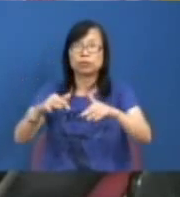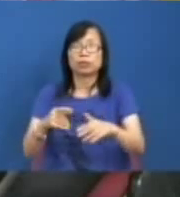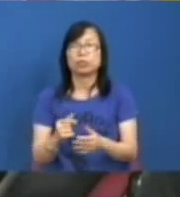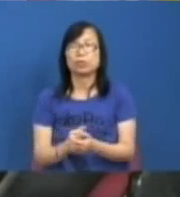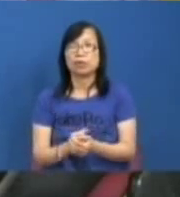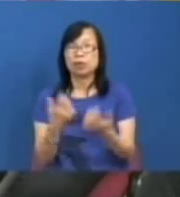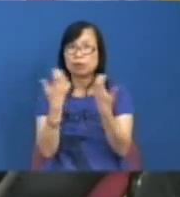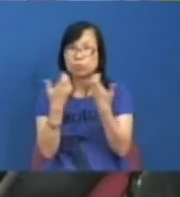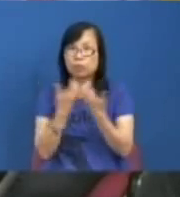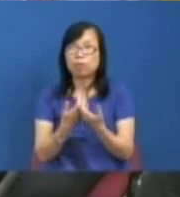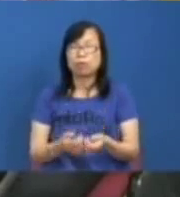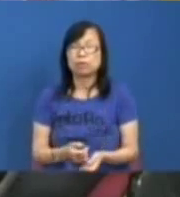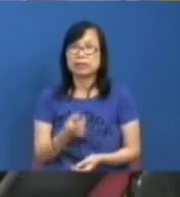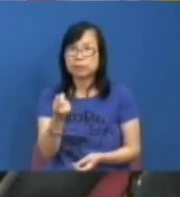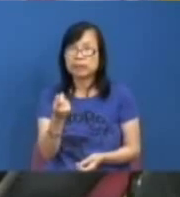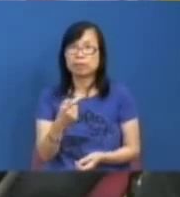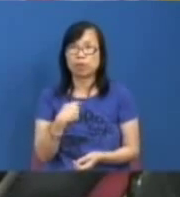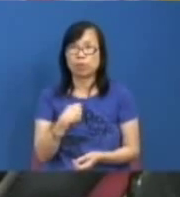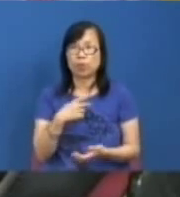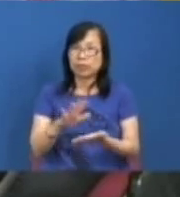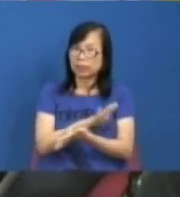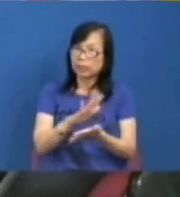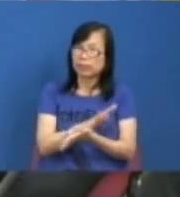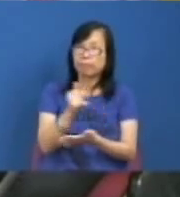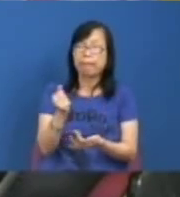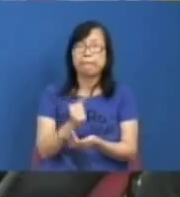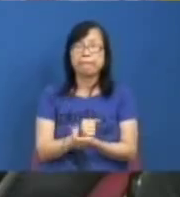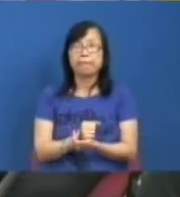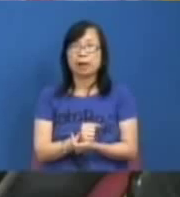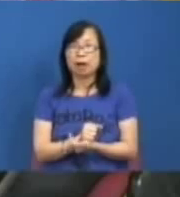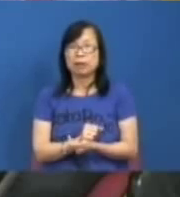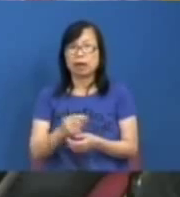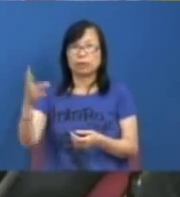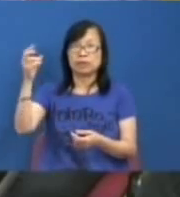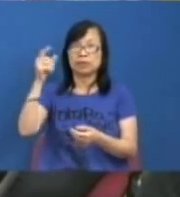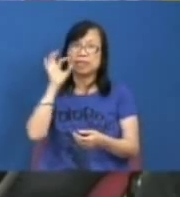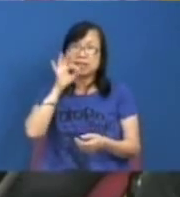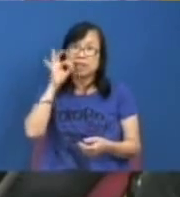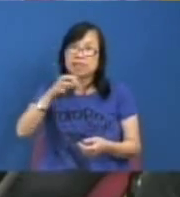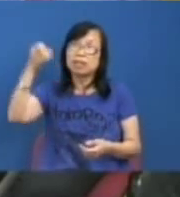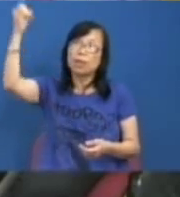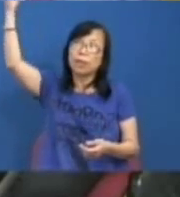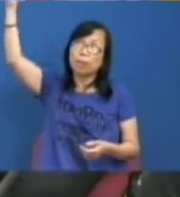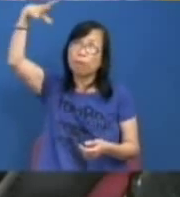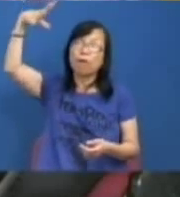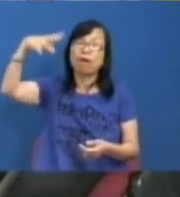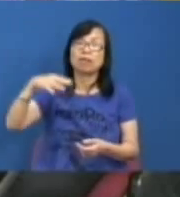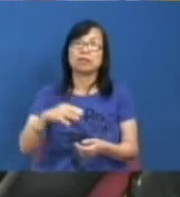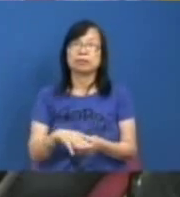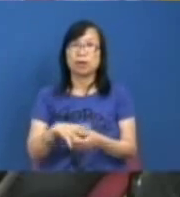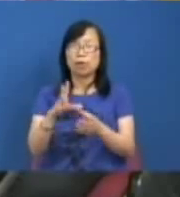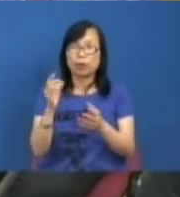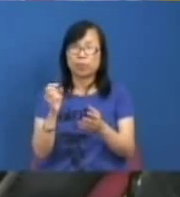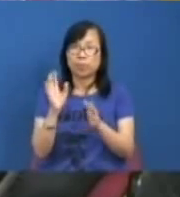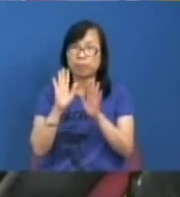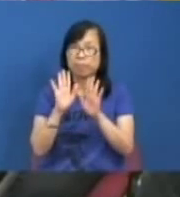一些。而我哋或者我嘅經驗咧，我哋可以用啲叫做紫外光燈嚇、做一個消毒。而我